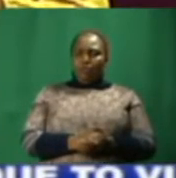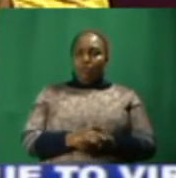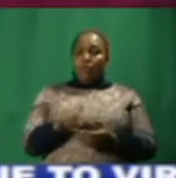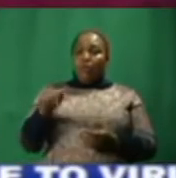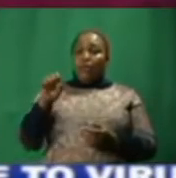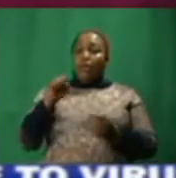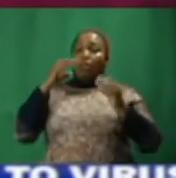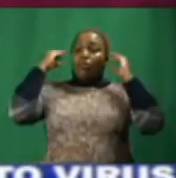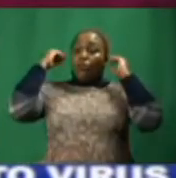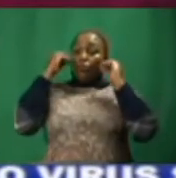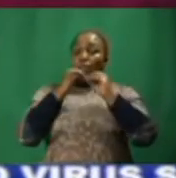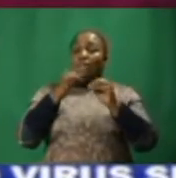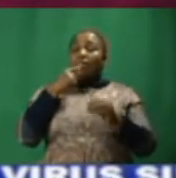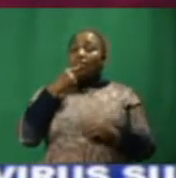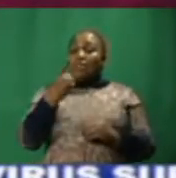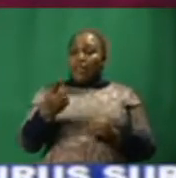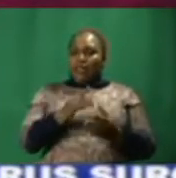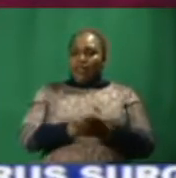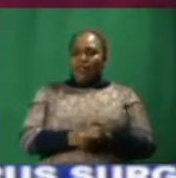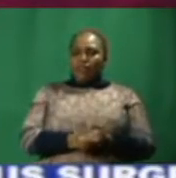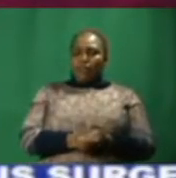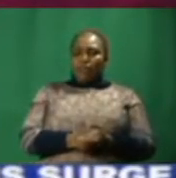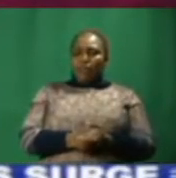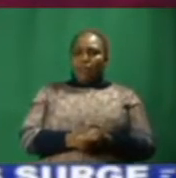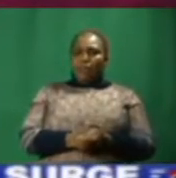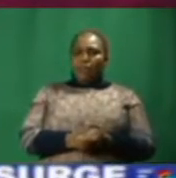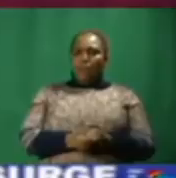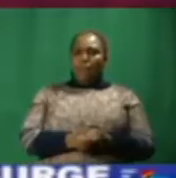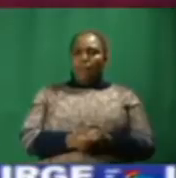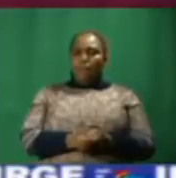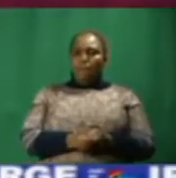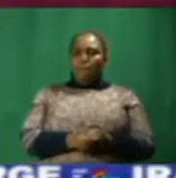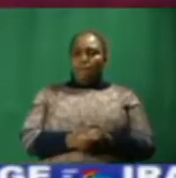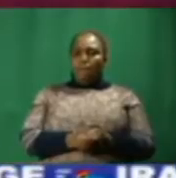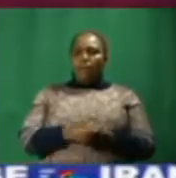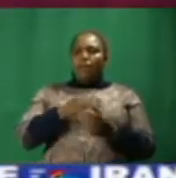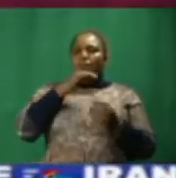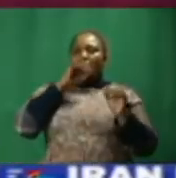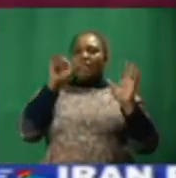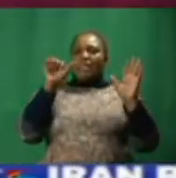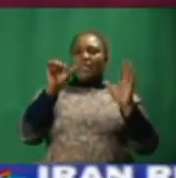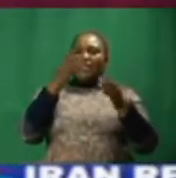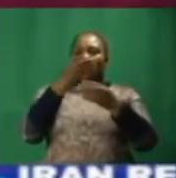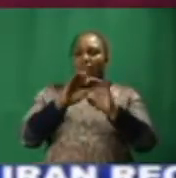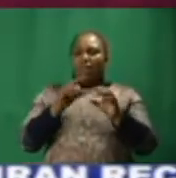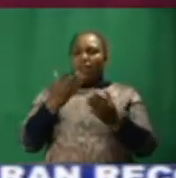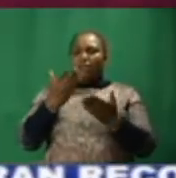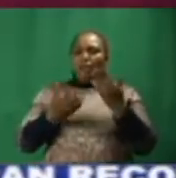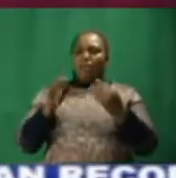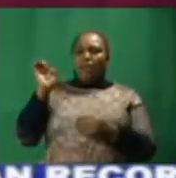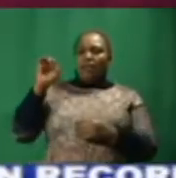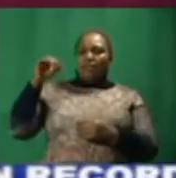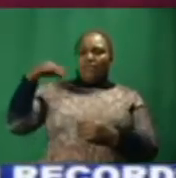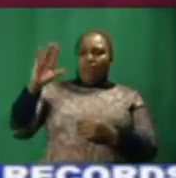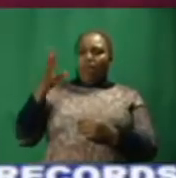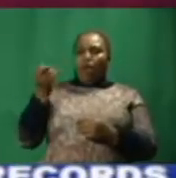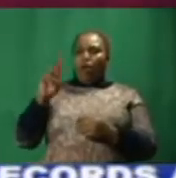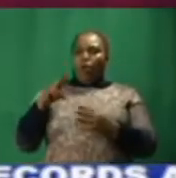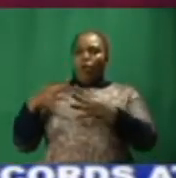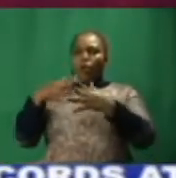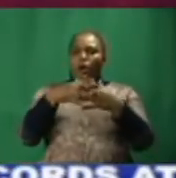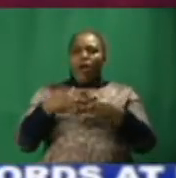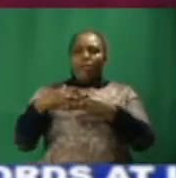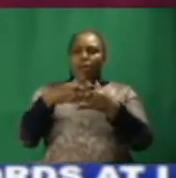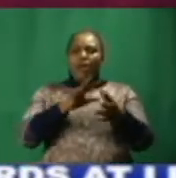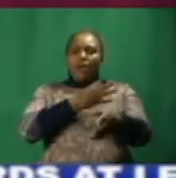ukuthi this complication is very rare kwanyalo is recorded in 6 countries maybe lifaka khona level la England lifaka ne level la America kubo France